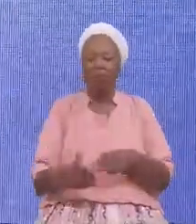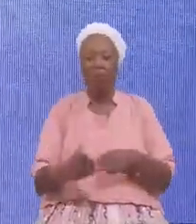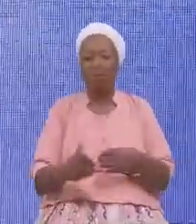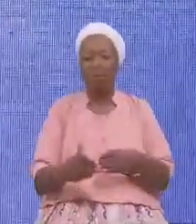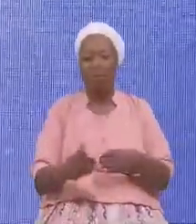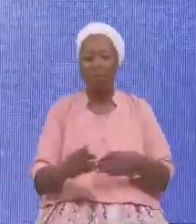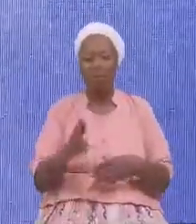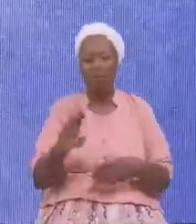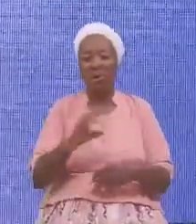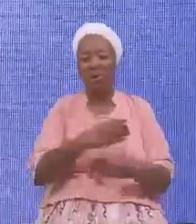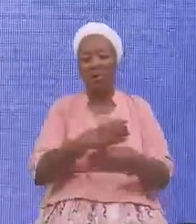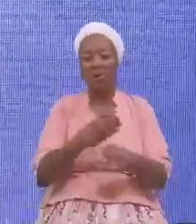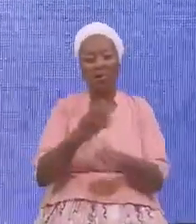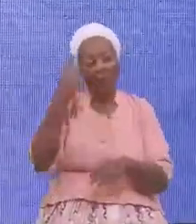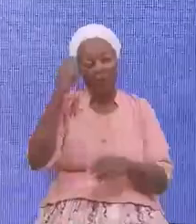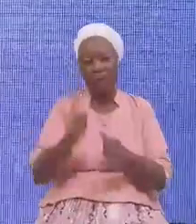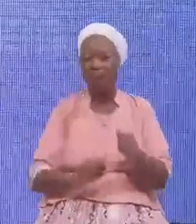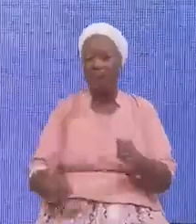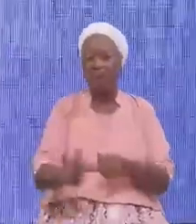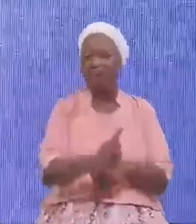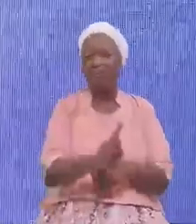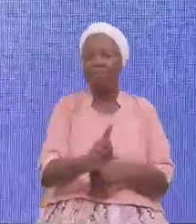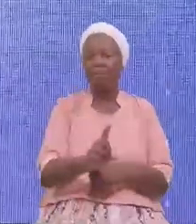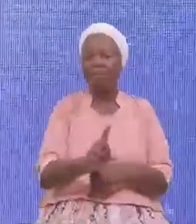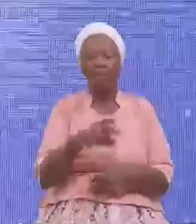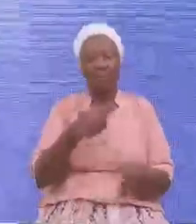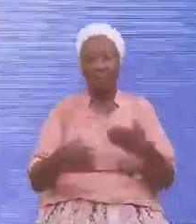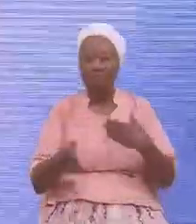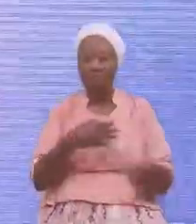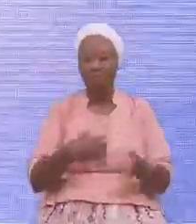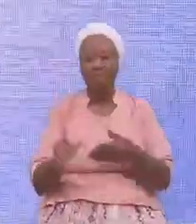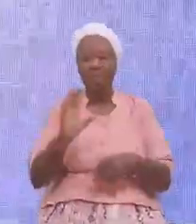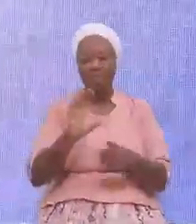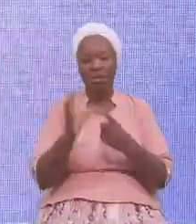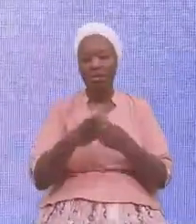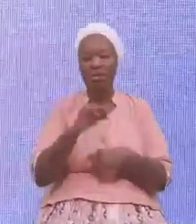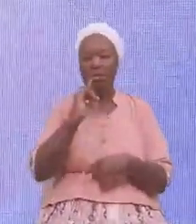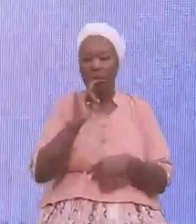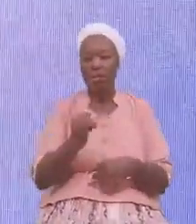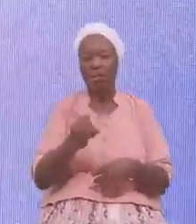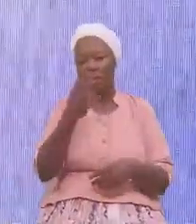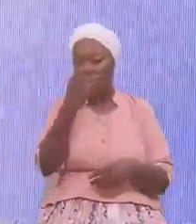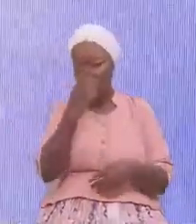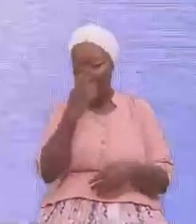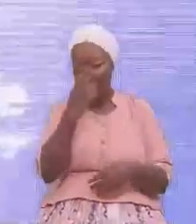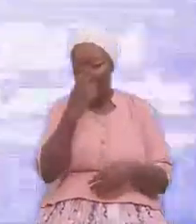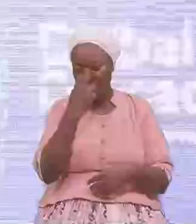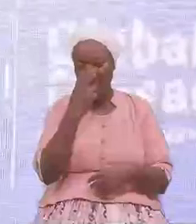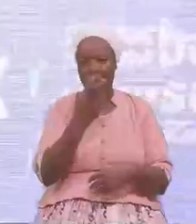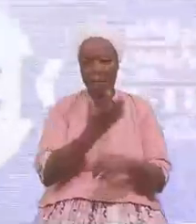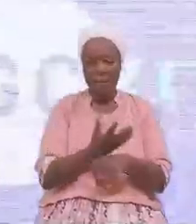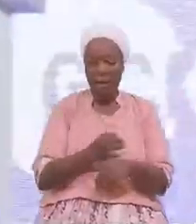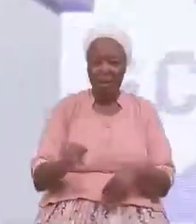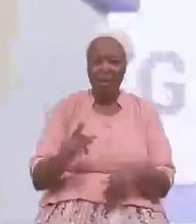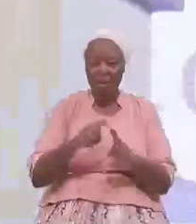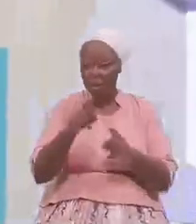totale pour chacun, quelle que soit ta condition maintenant, aveugle, mendiant, mais tu crois